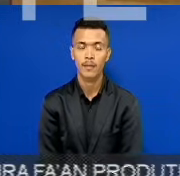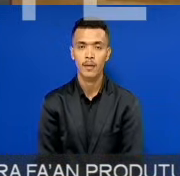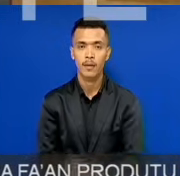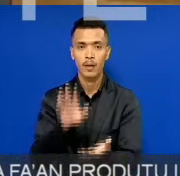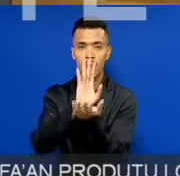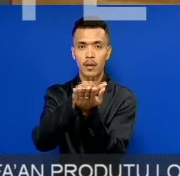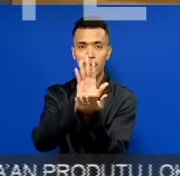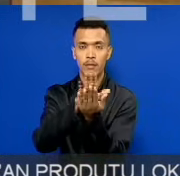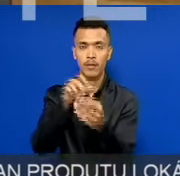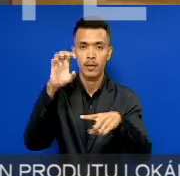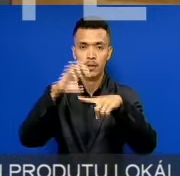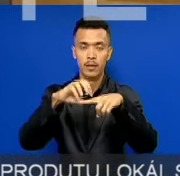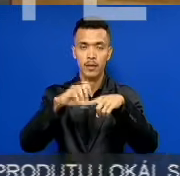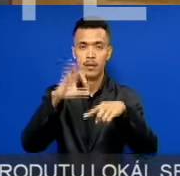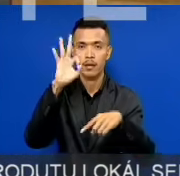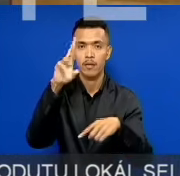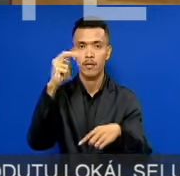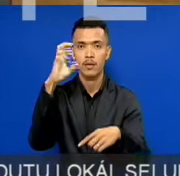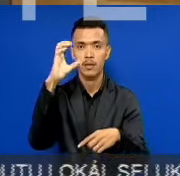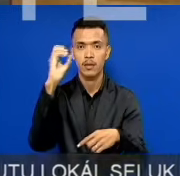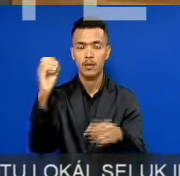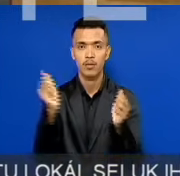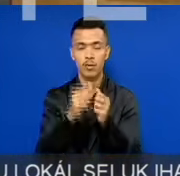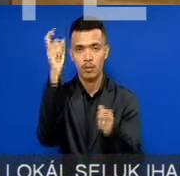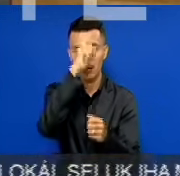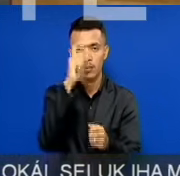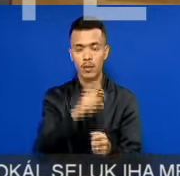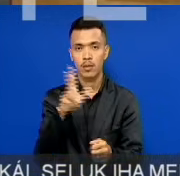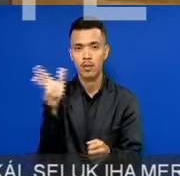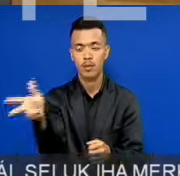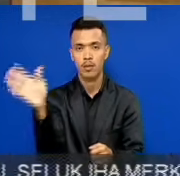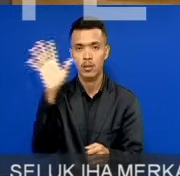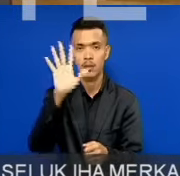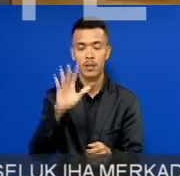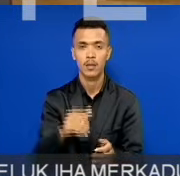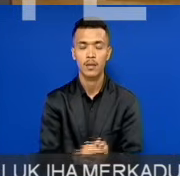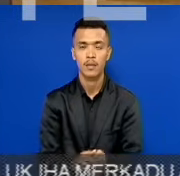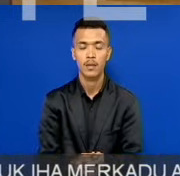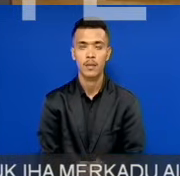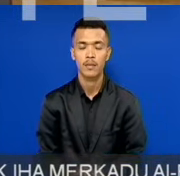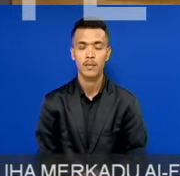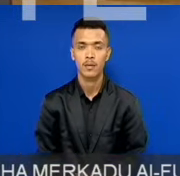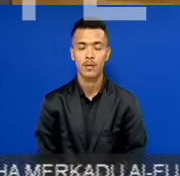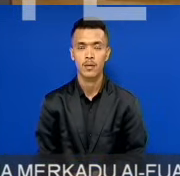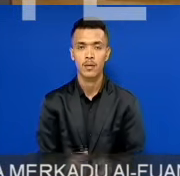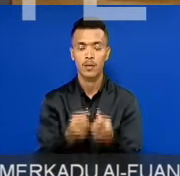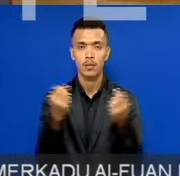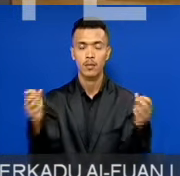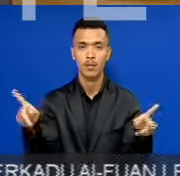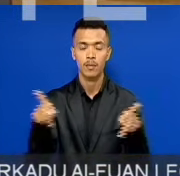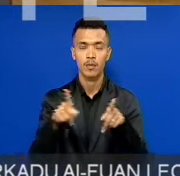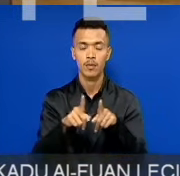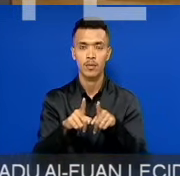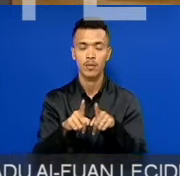La fec data Francisco da Costa Belo ho ida de tolunulu reseng lima iha tasi has layana aldeia Caicedo suku Trilolo